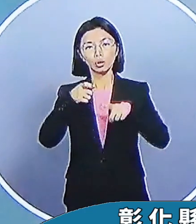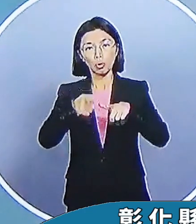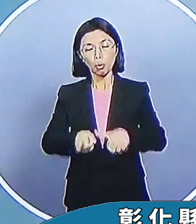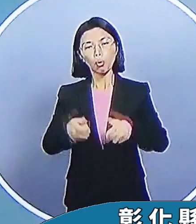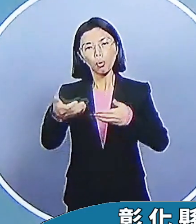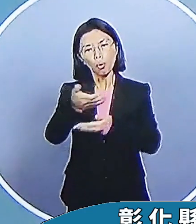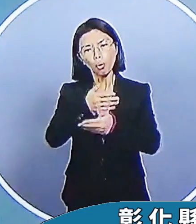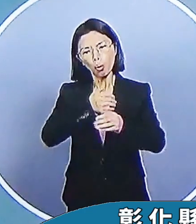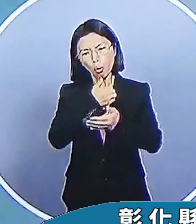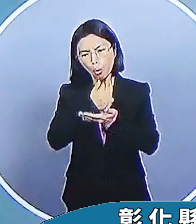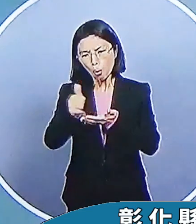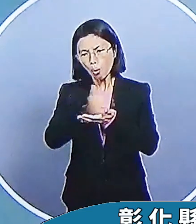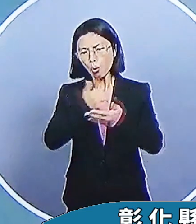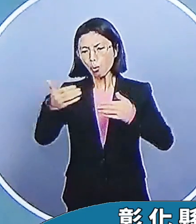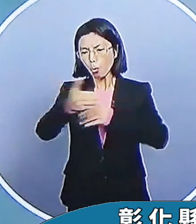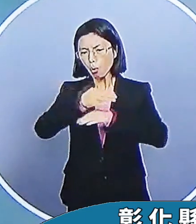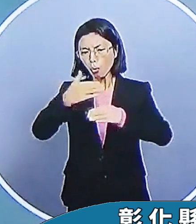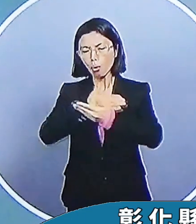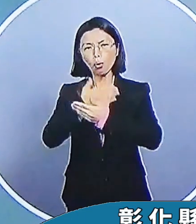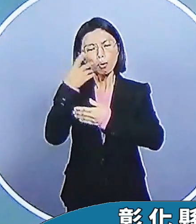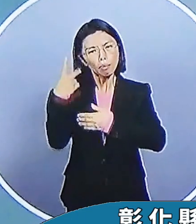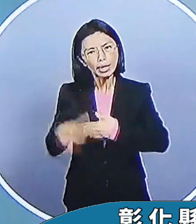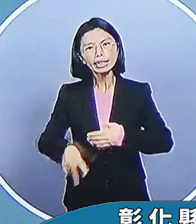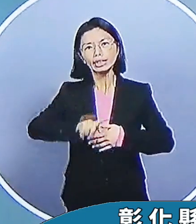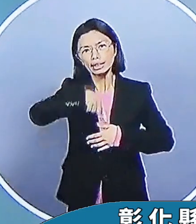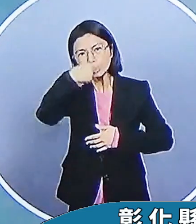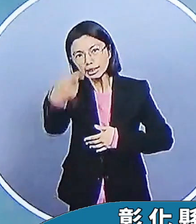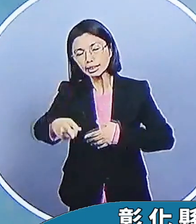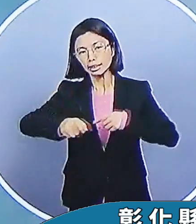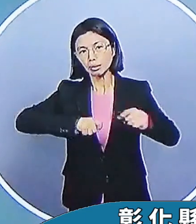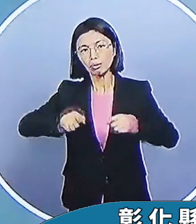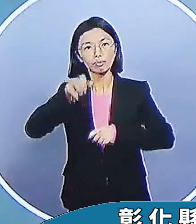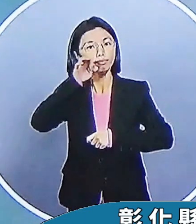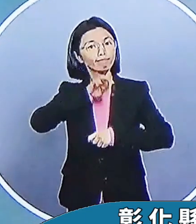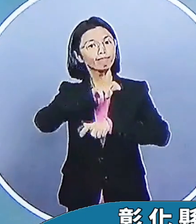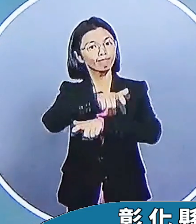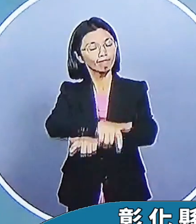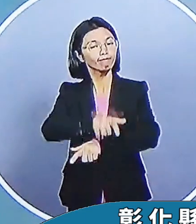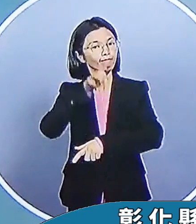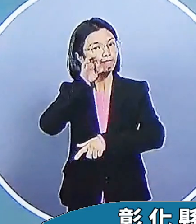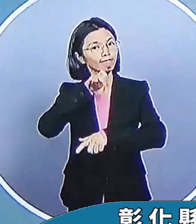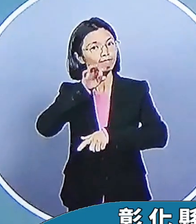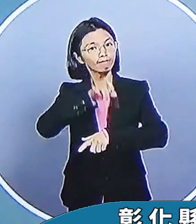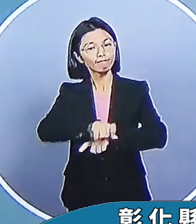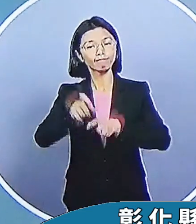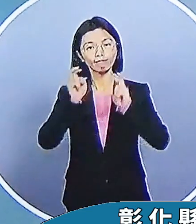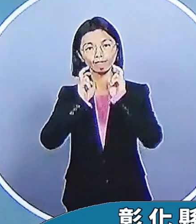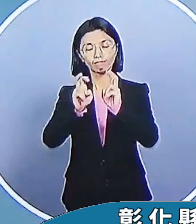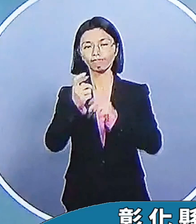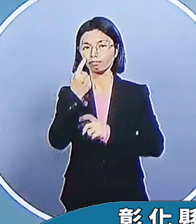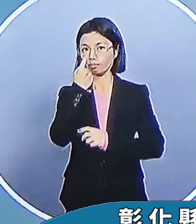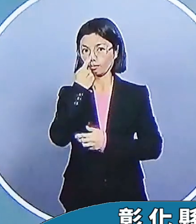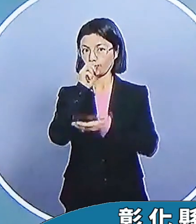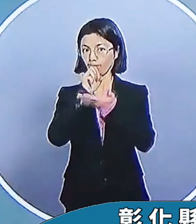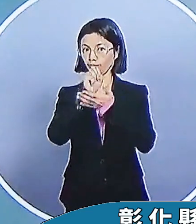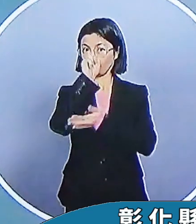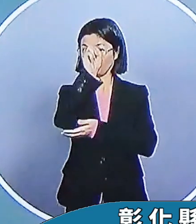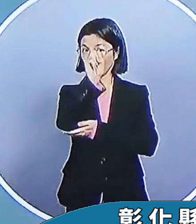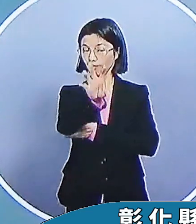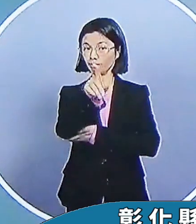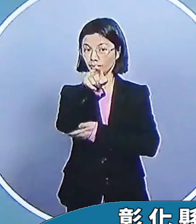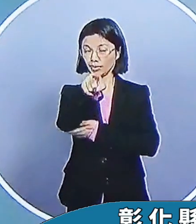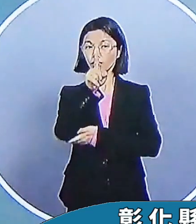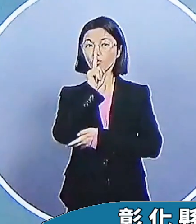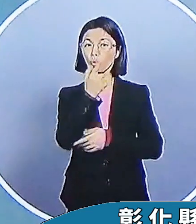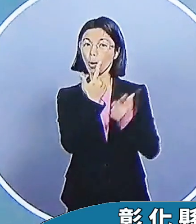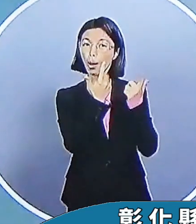再过来规划南彰化的捷运，所以即将吼，我要甲王惠美馆长讲，你讲的北